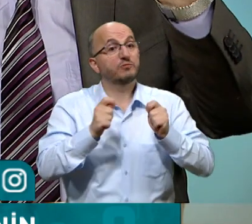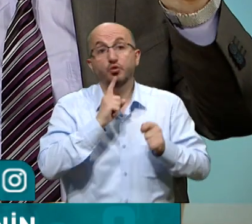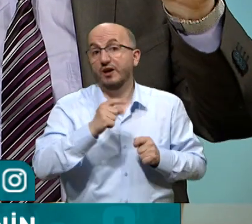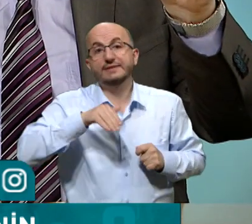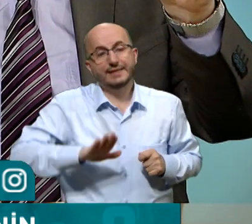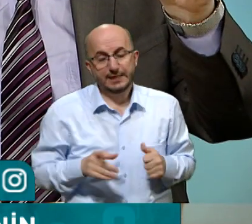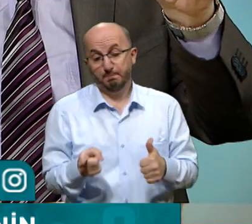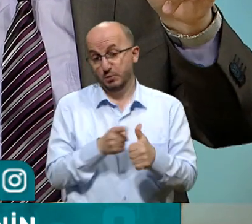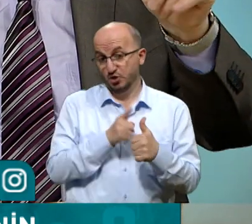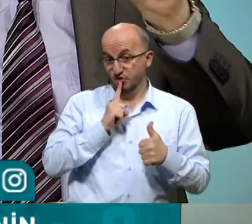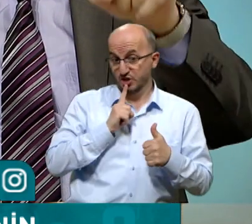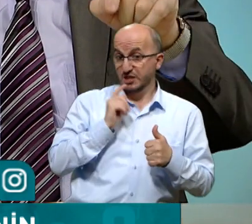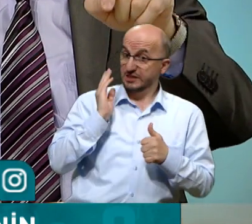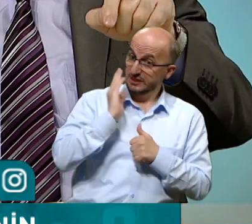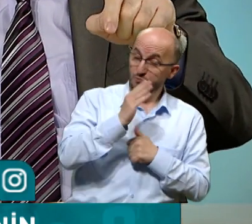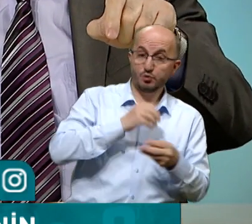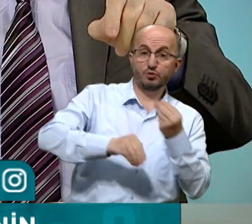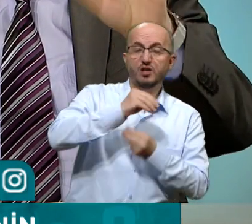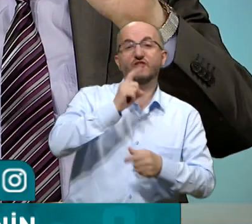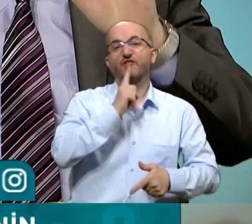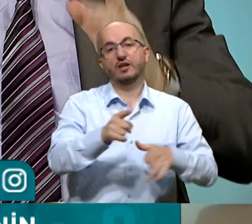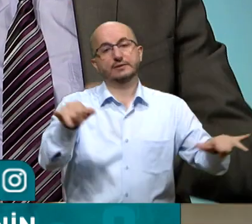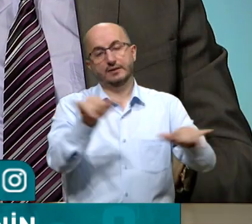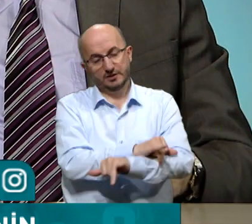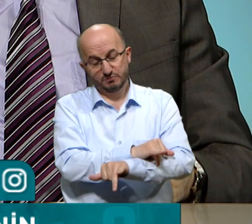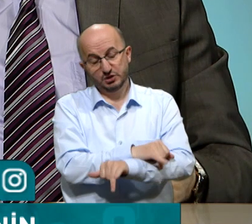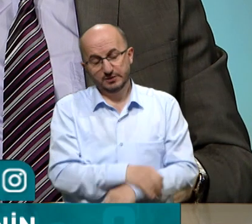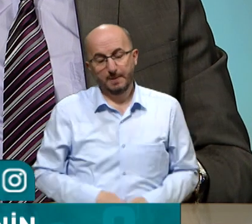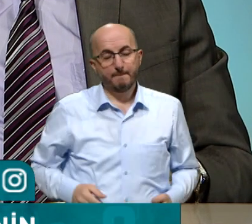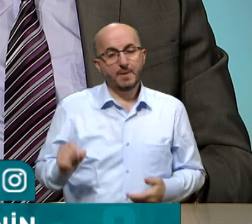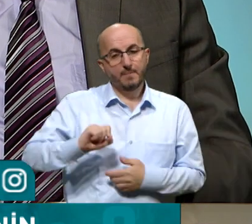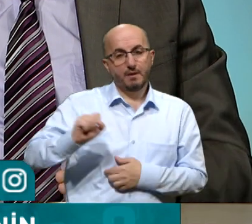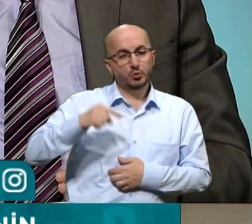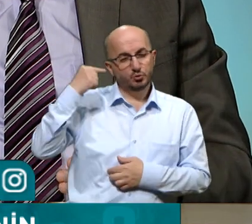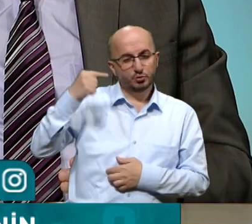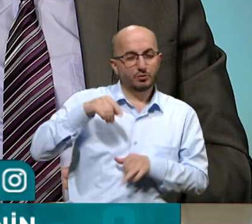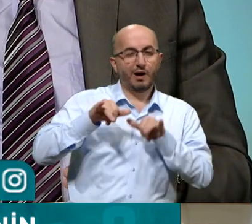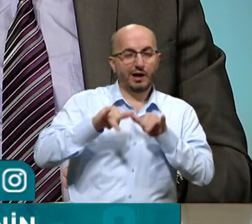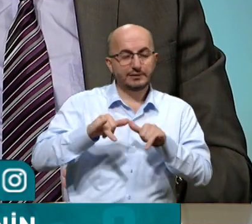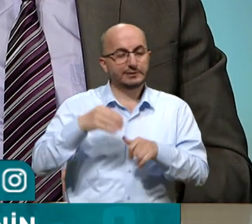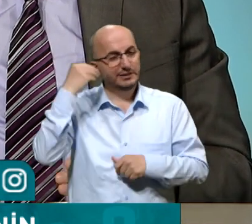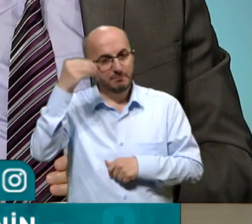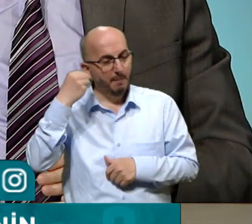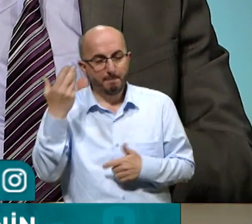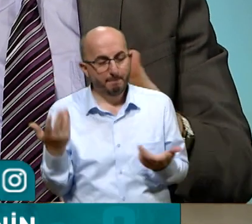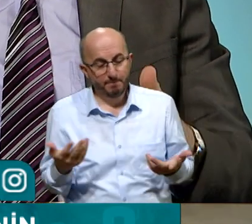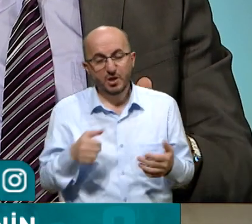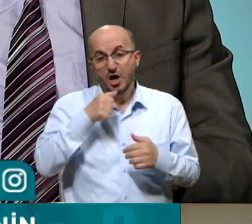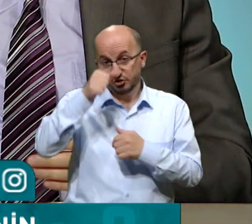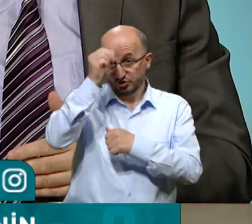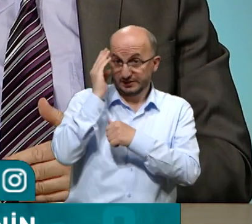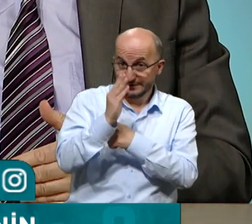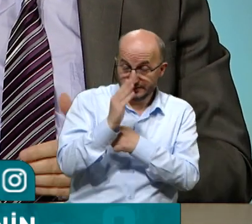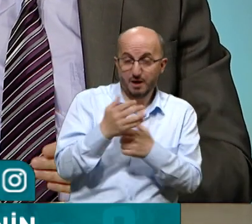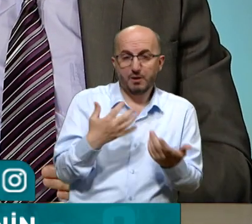birinci yapmış olduğu Hac Fars akciğerine geçmiştir bir memur düşünü aynısı de İmam Efendi hacca